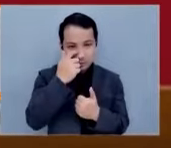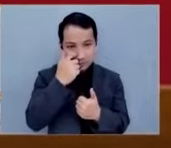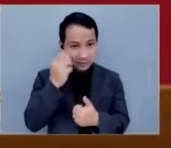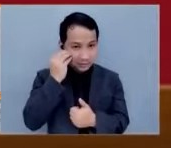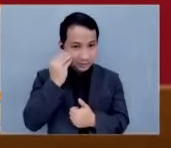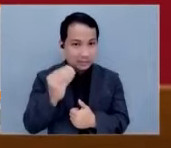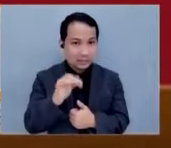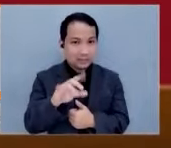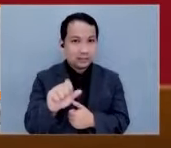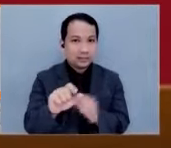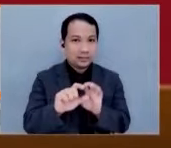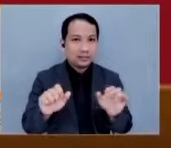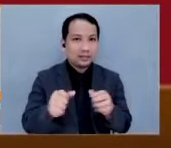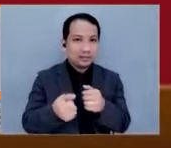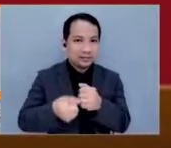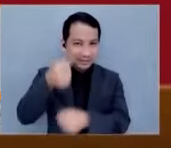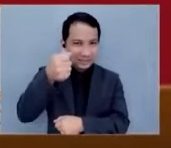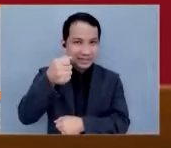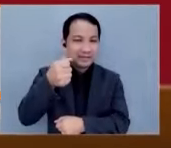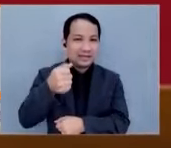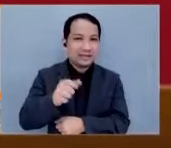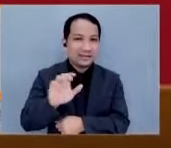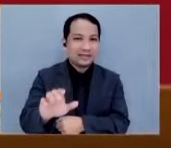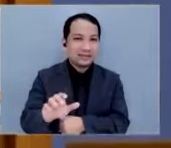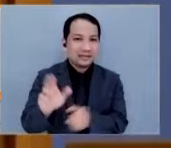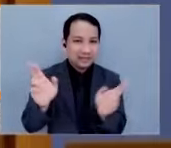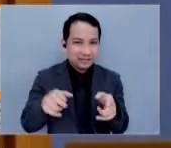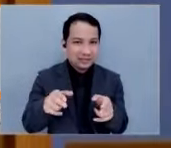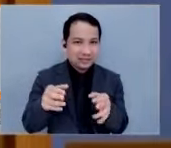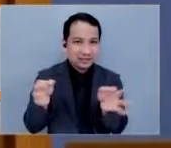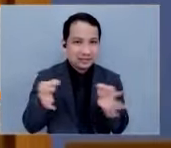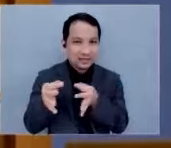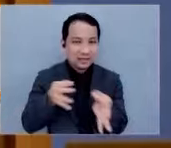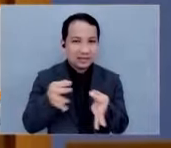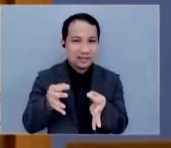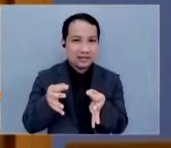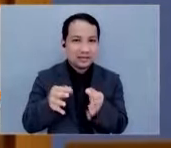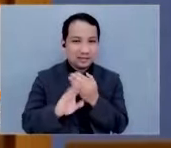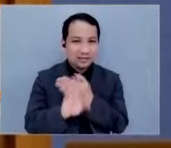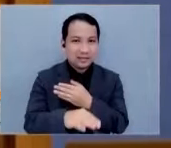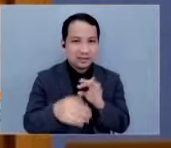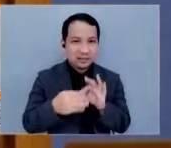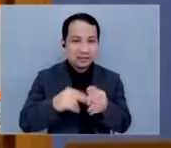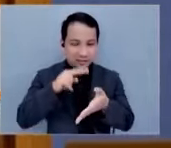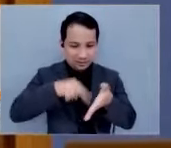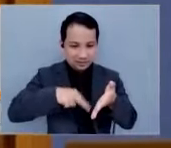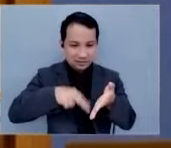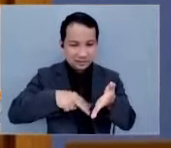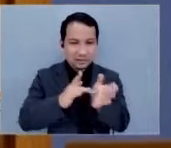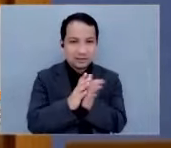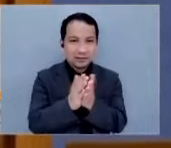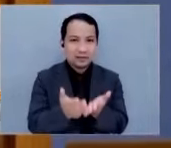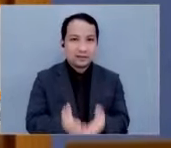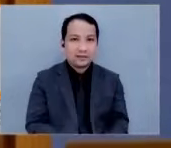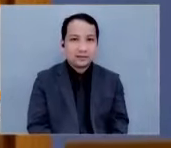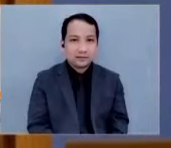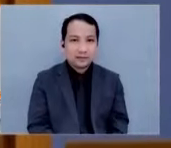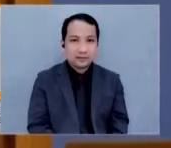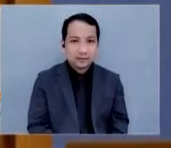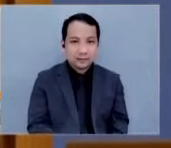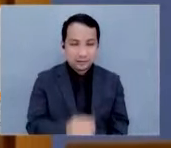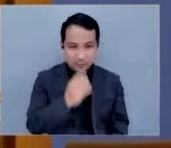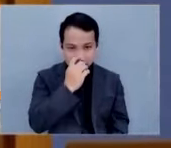pero kinailangang suspendihin saglit ang interpelasyon. Pagbalik, nagbasa ng Bible verse si Marcoleta. Speaker, I'm citing